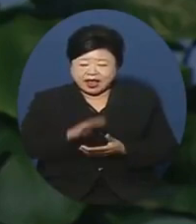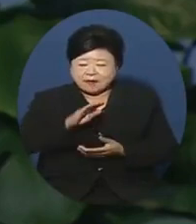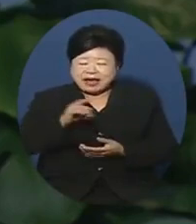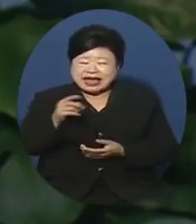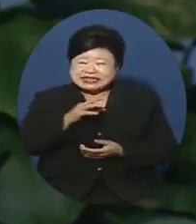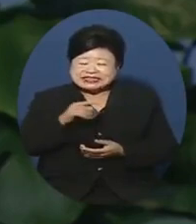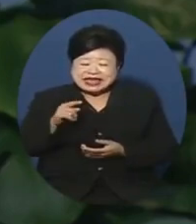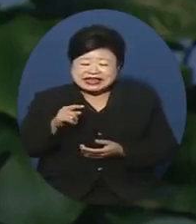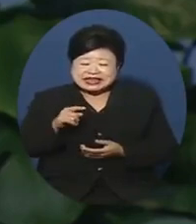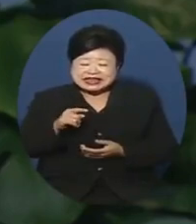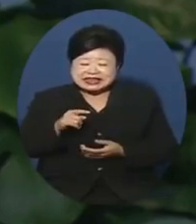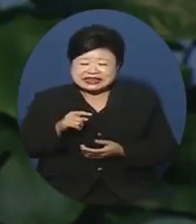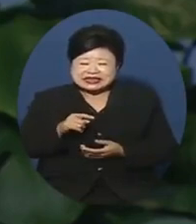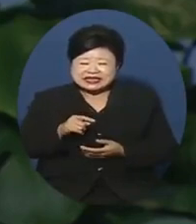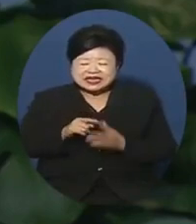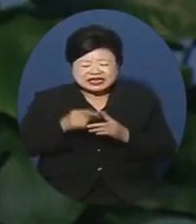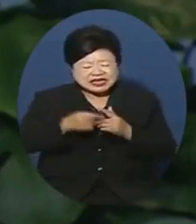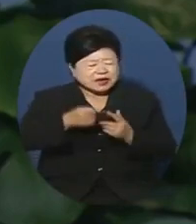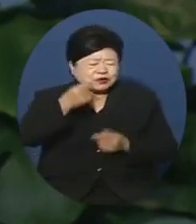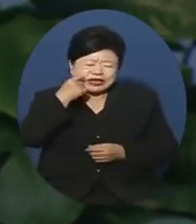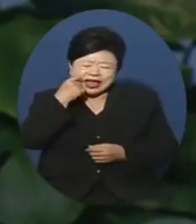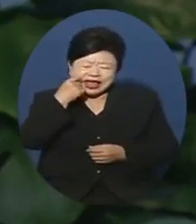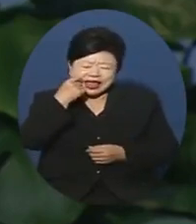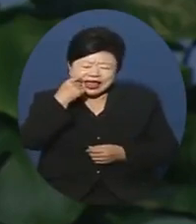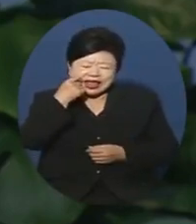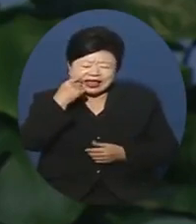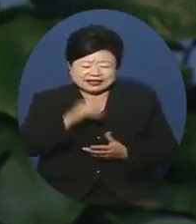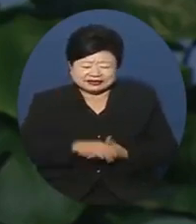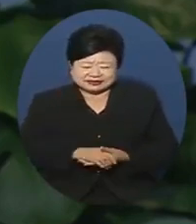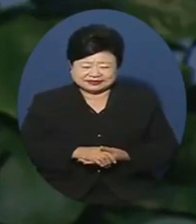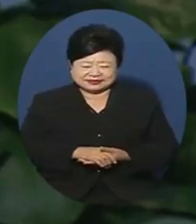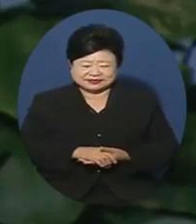바리새인은 알지는 못했습니다.